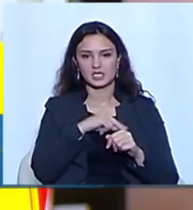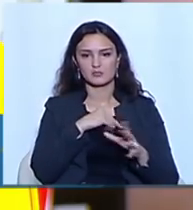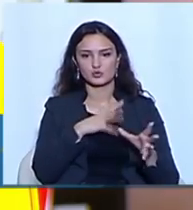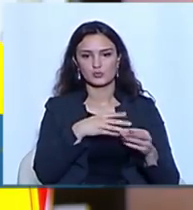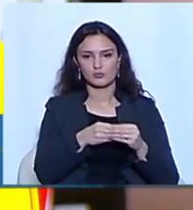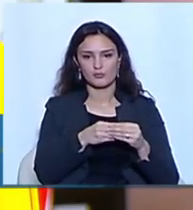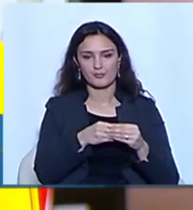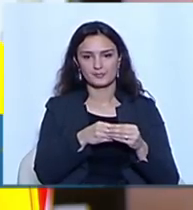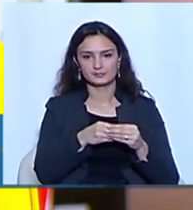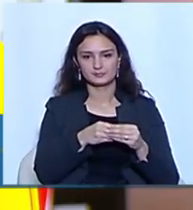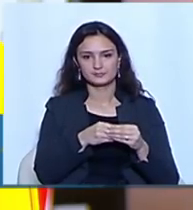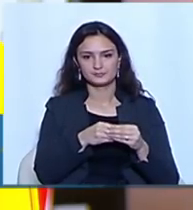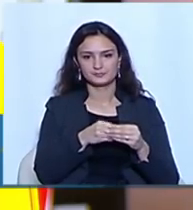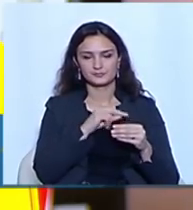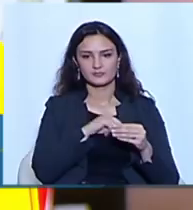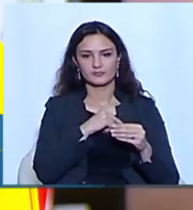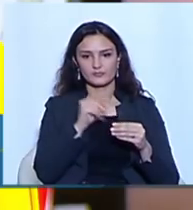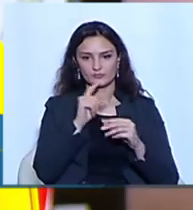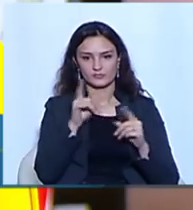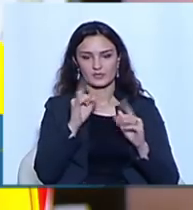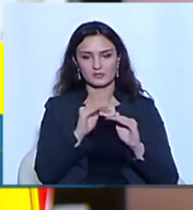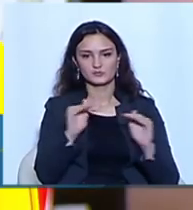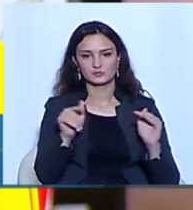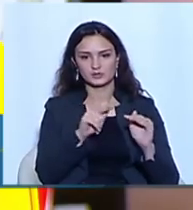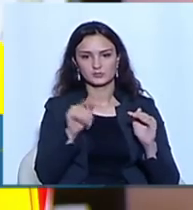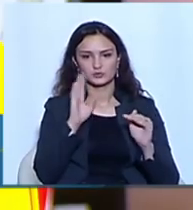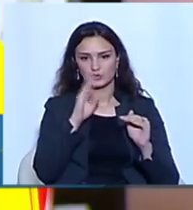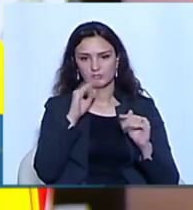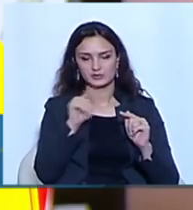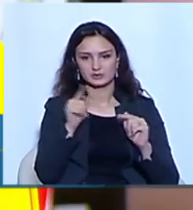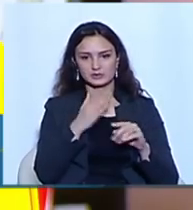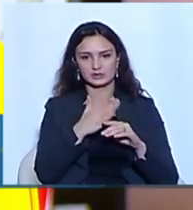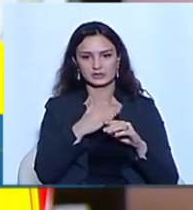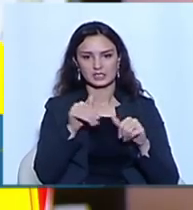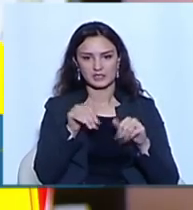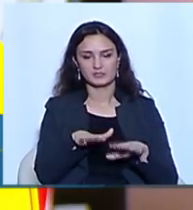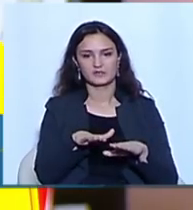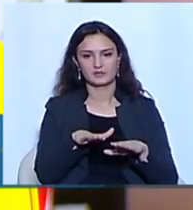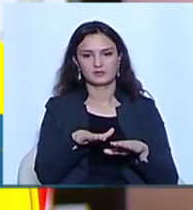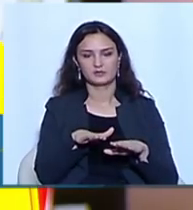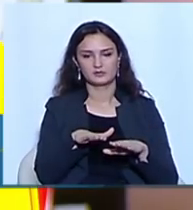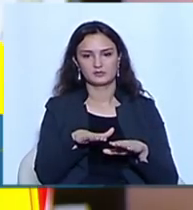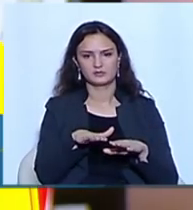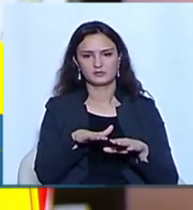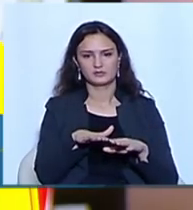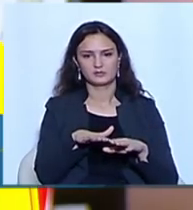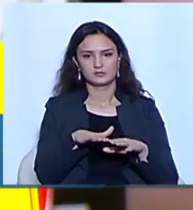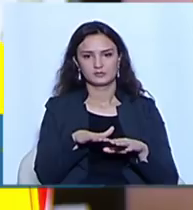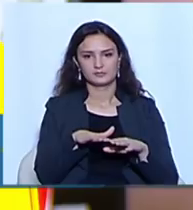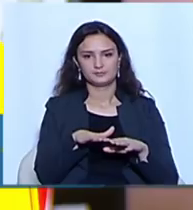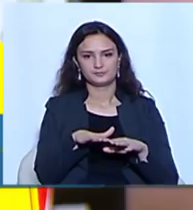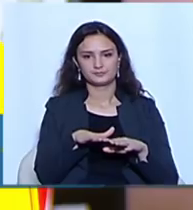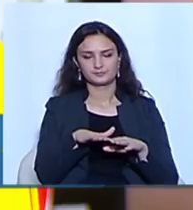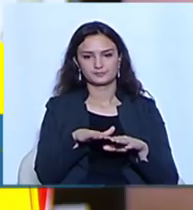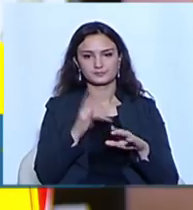თანამშრომლობა. თანამშრომლობა სკოლასთან და საბავშვო ბაღთან მშობლის არის გადამწყვეტი ბავშვის